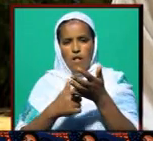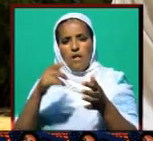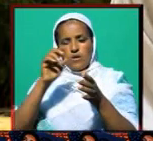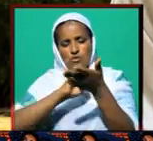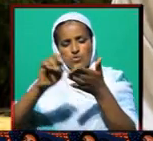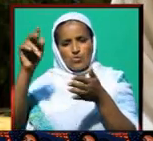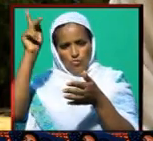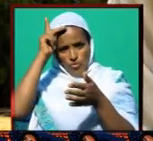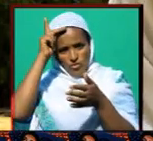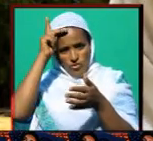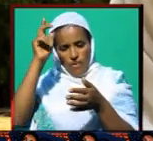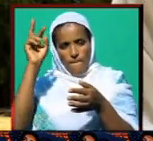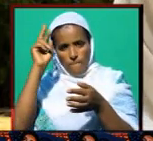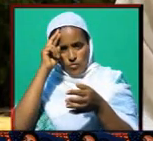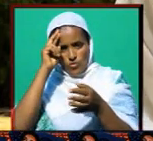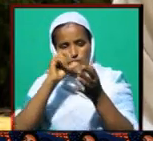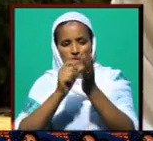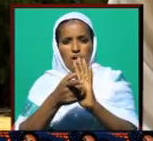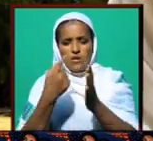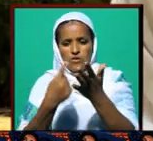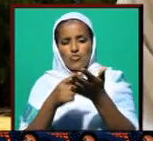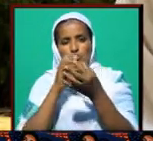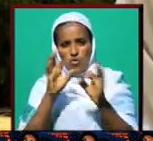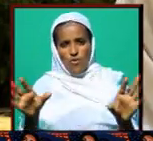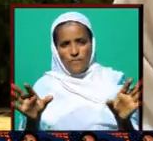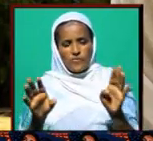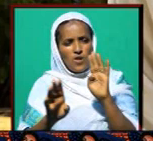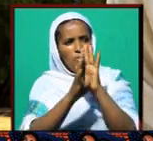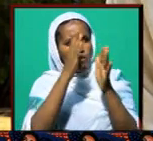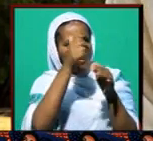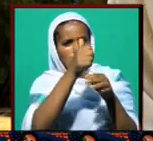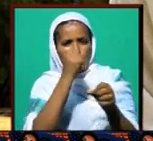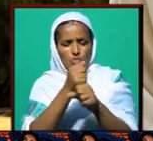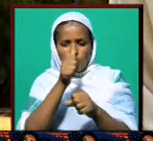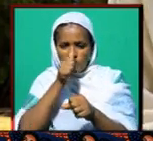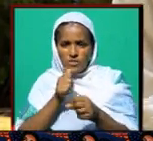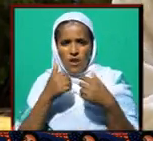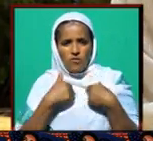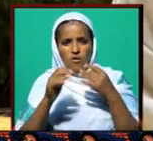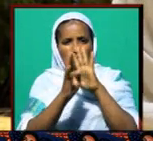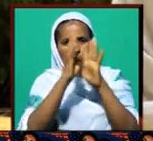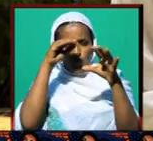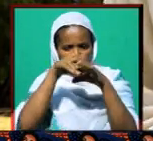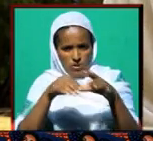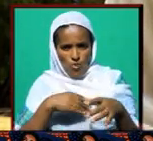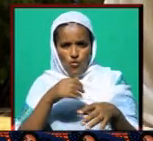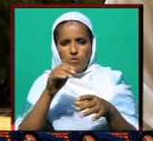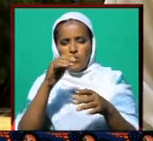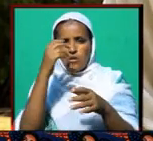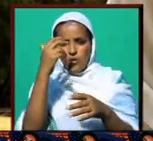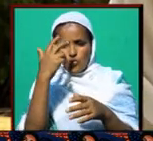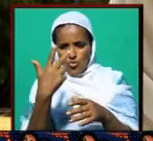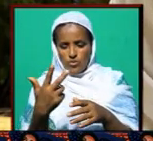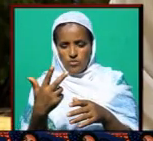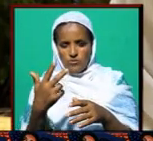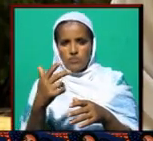ሰፊ ልዩነት አለና ያ የጳውሎስ የቅዱስ ጴጥሮስ እና የቅዱስ ጳውሎስ ምሳሌ የሆኑ አምዶች አሉ። እነዚያም የሉ በሮች ራሱ ሲሰሩ ምስጢር አላቸው።